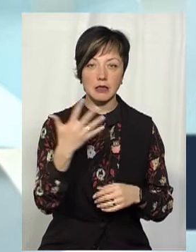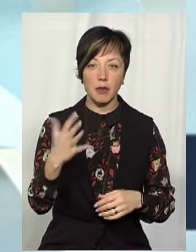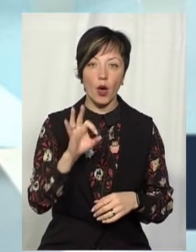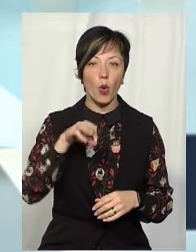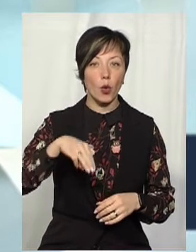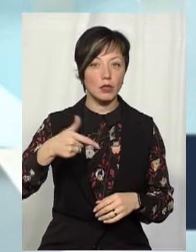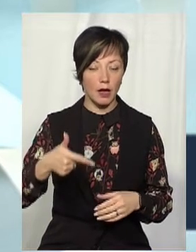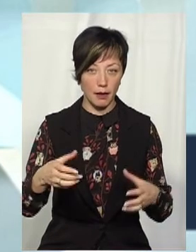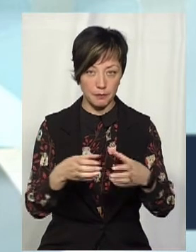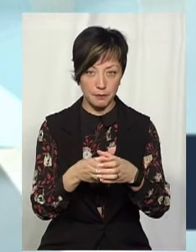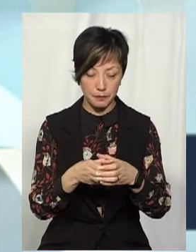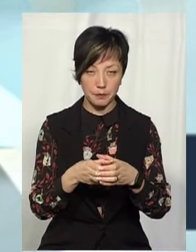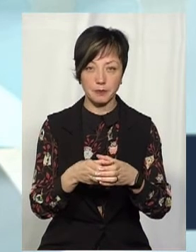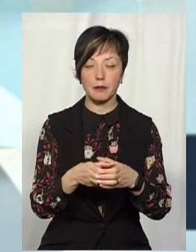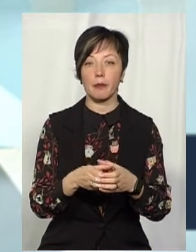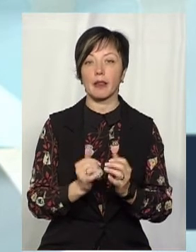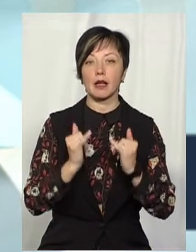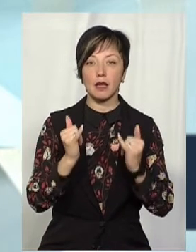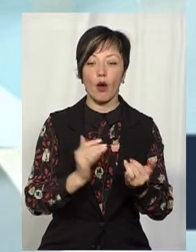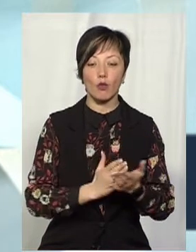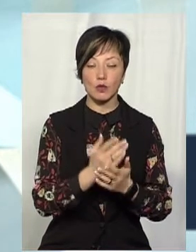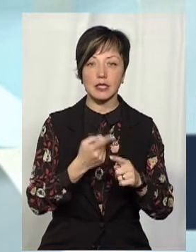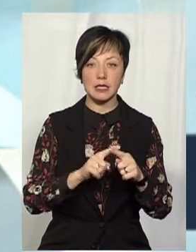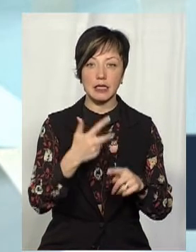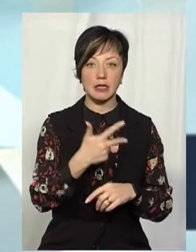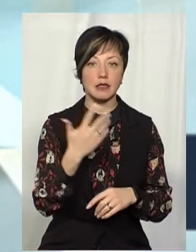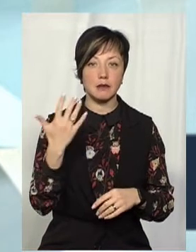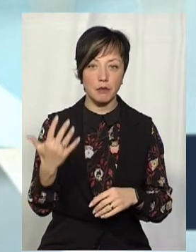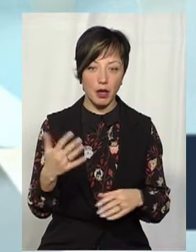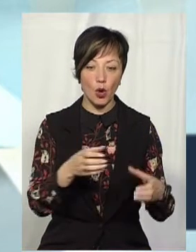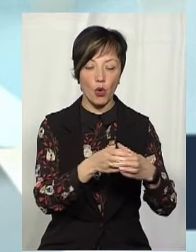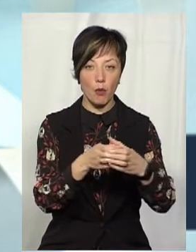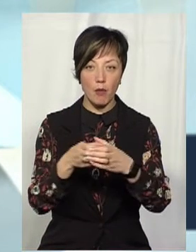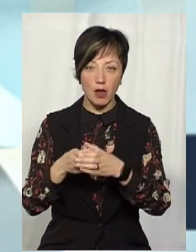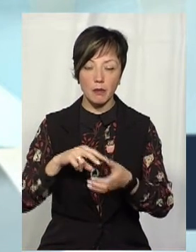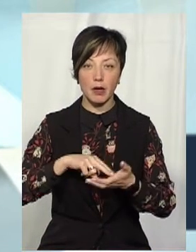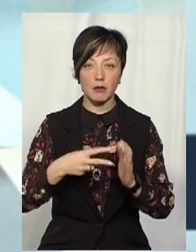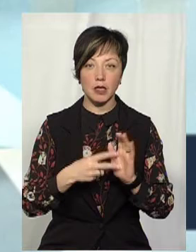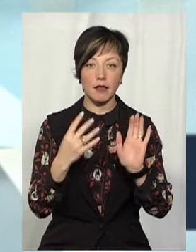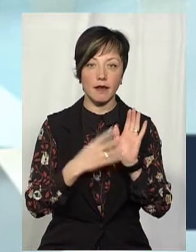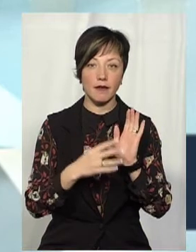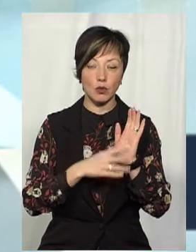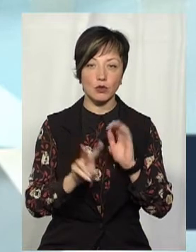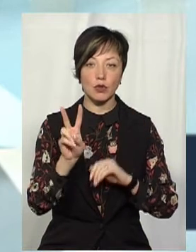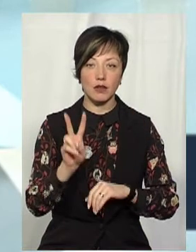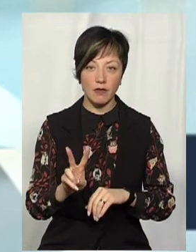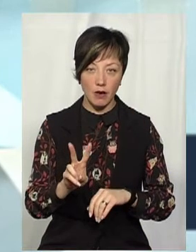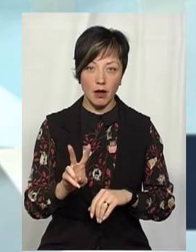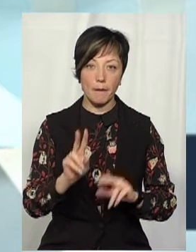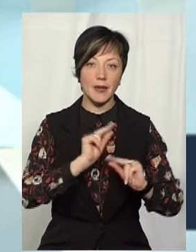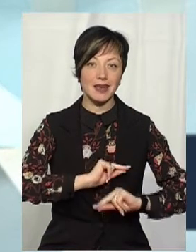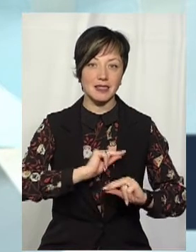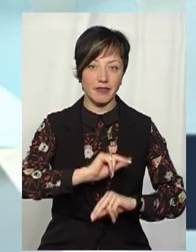об'єднаних територіальних громад. Для обслуговування цих 35 громад передбачено 92